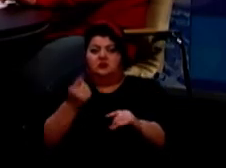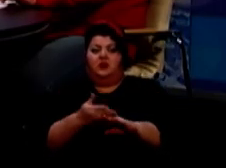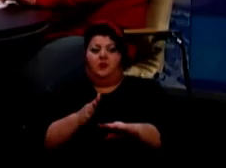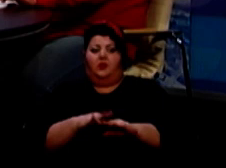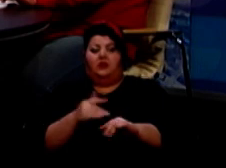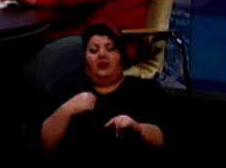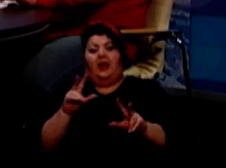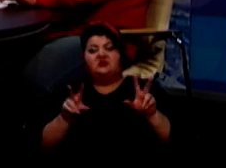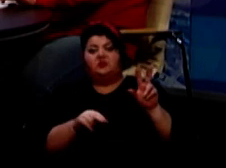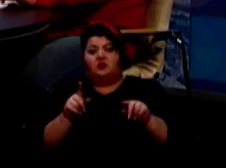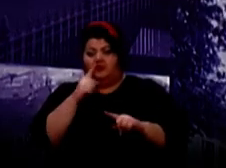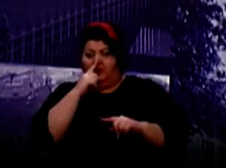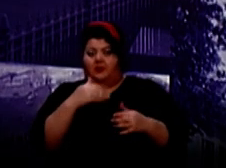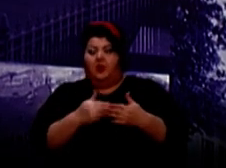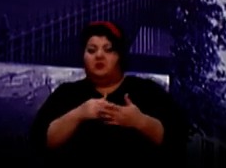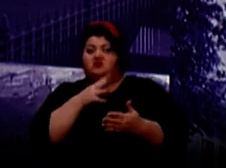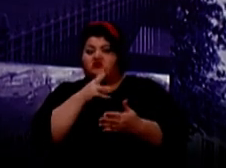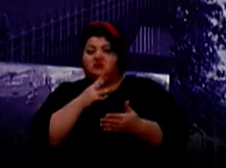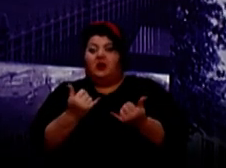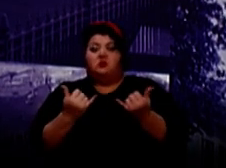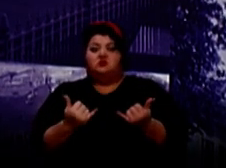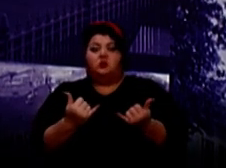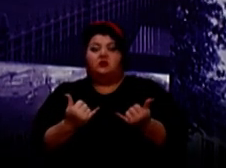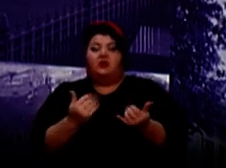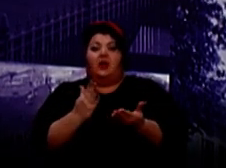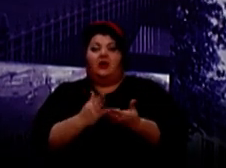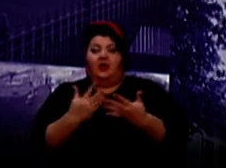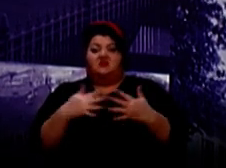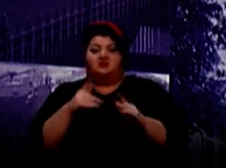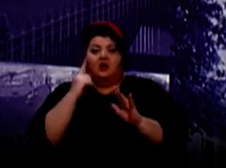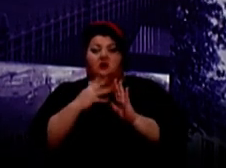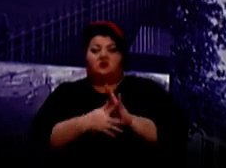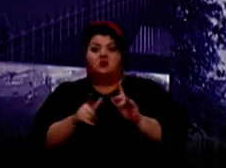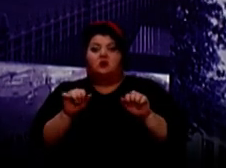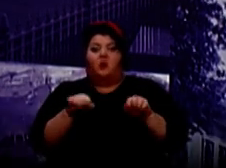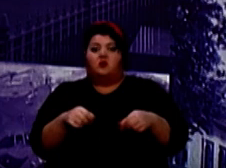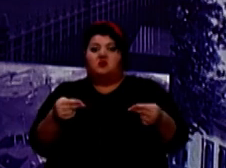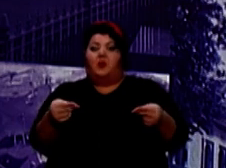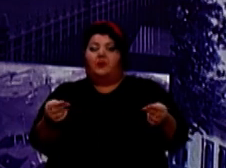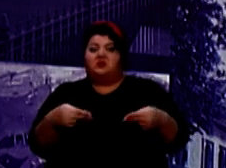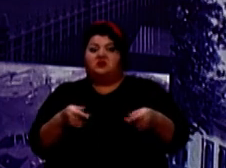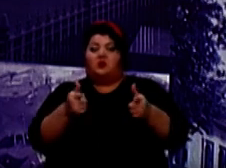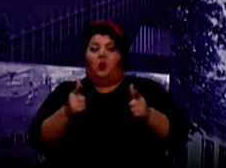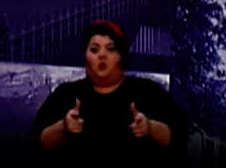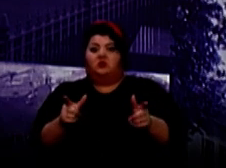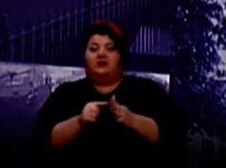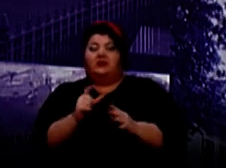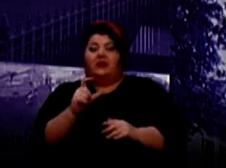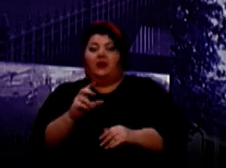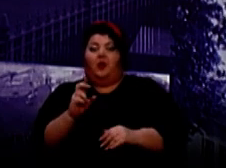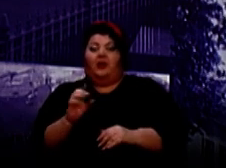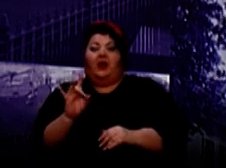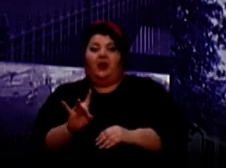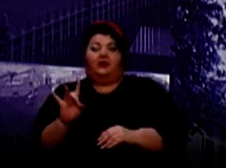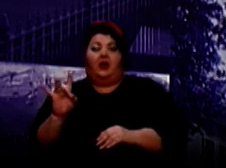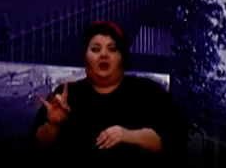дивіться, я сподіваюся, що найближчим часом сьогодні є вже розуміння, що ми можемо підписувати угоду з ЄБРР. Відповідно,